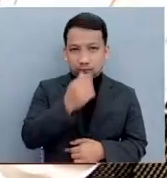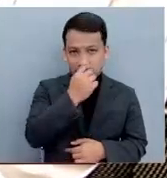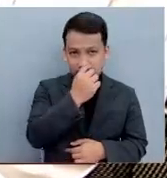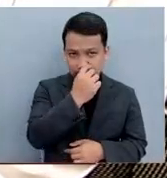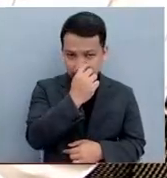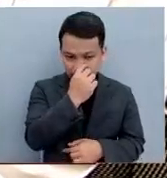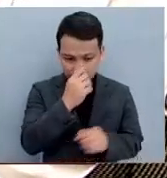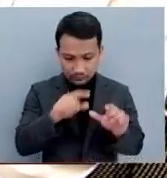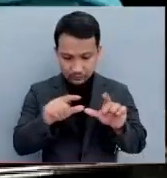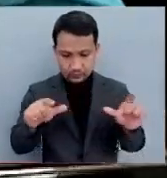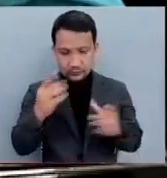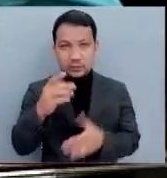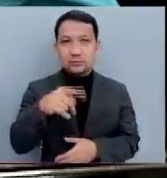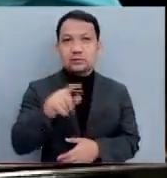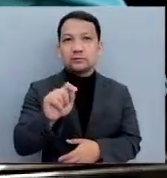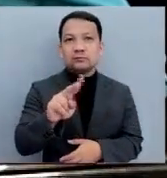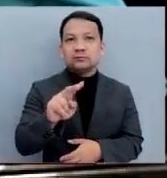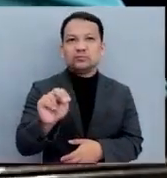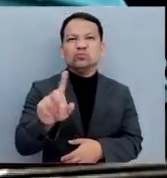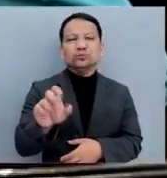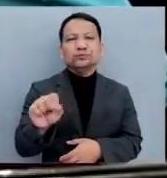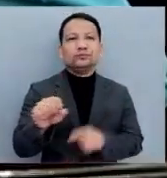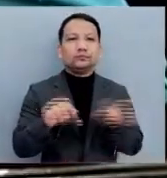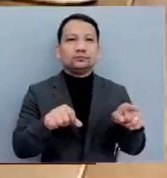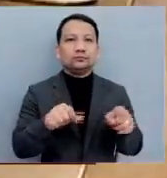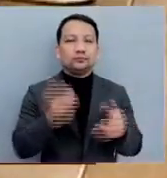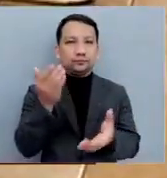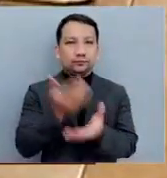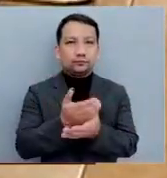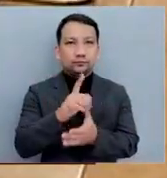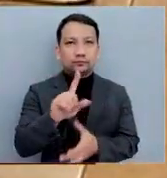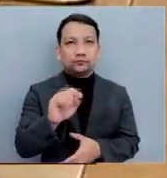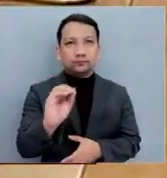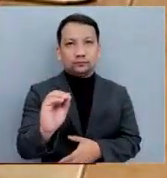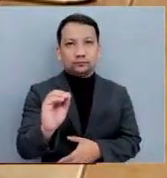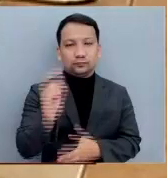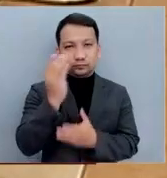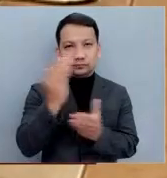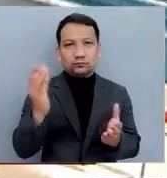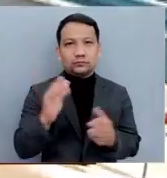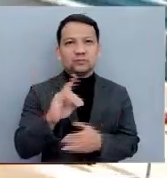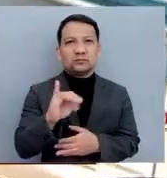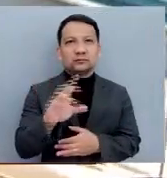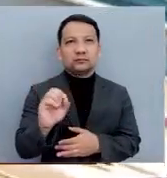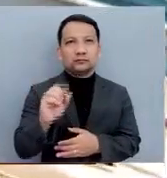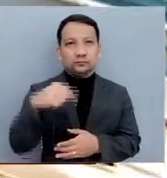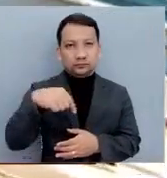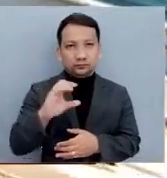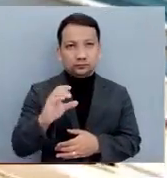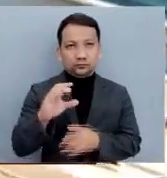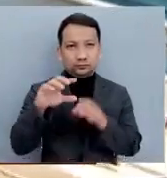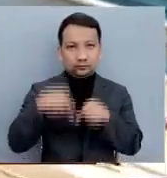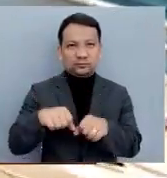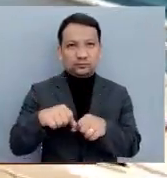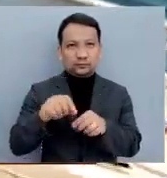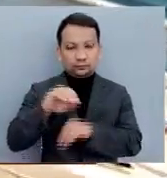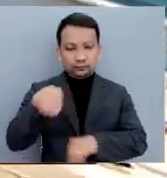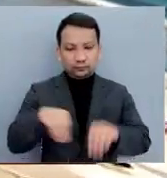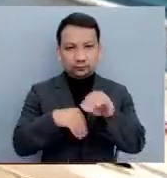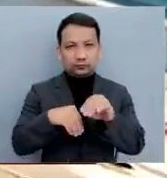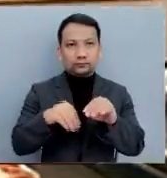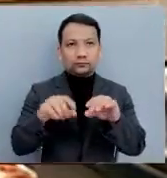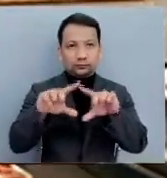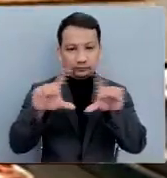Matyagang pumila ang TNVS driver na si Gregorio sa tanggapan ng Land Transportation Office sa Diliman, Quezon City para kumuha ng replacement ng kanyang